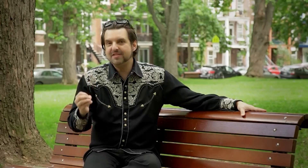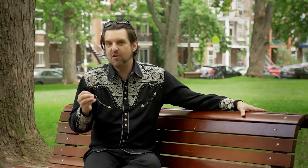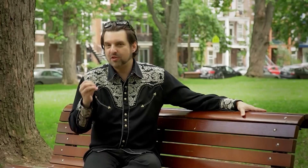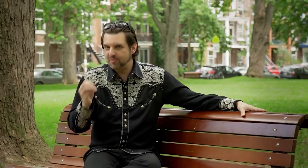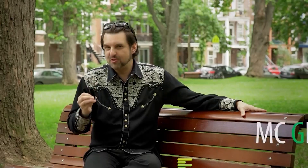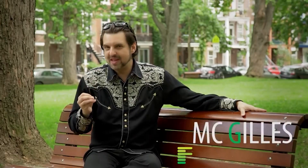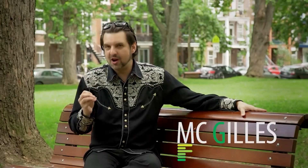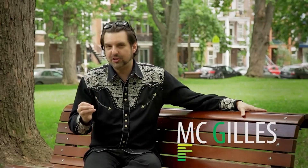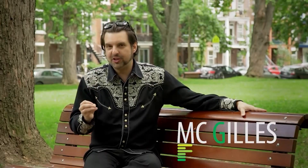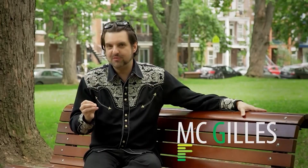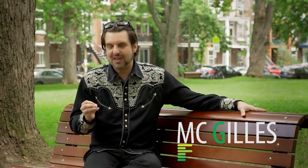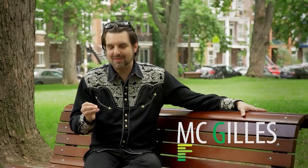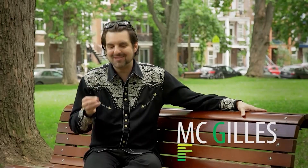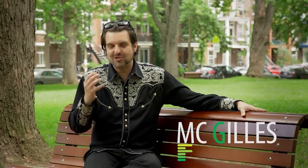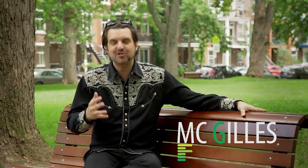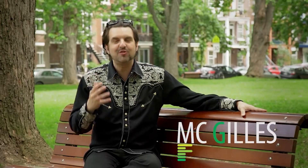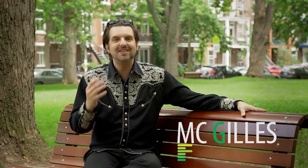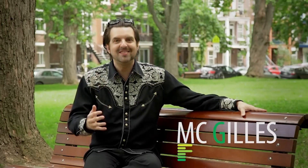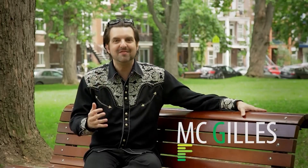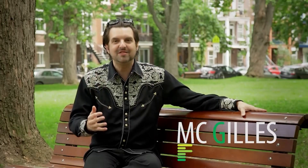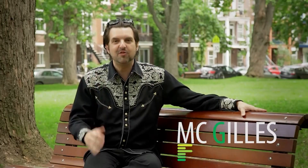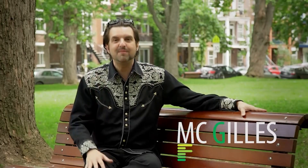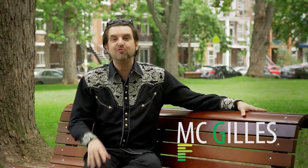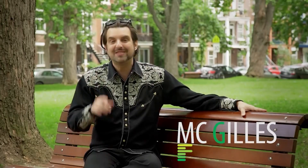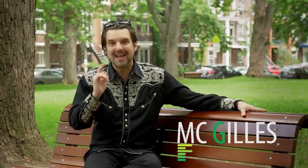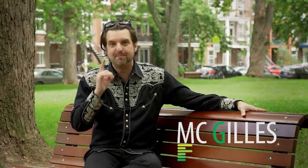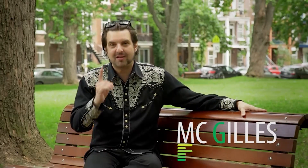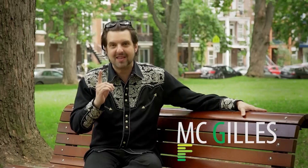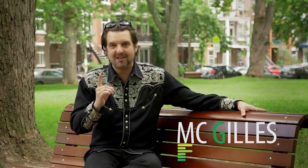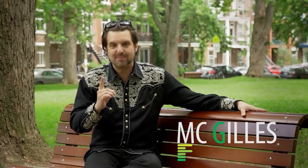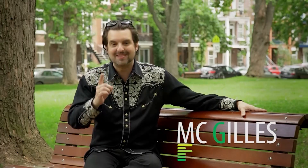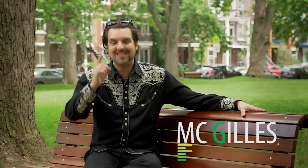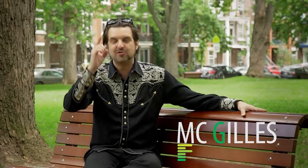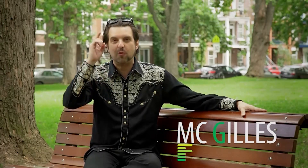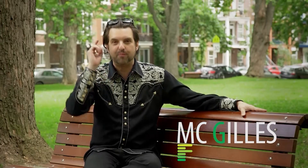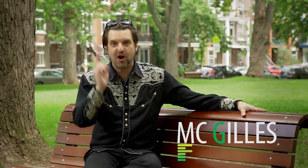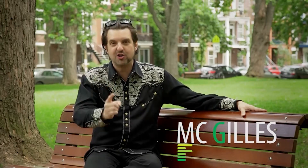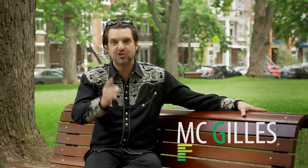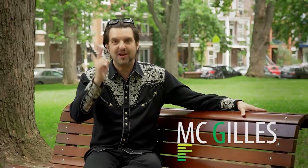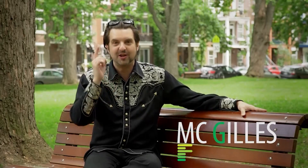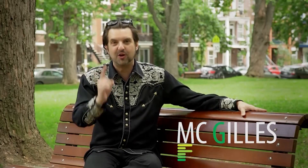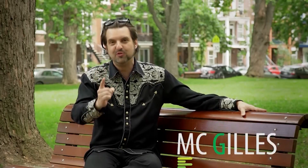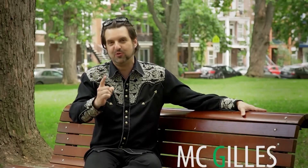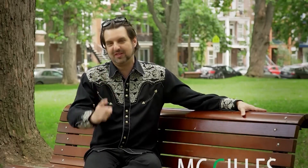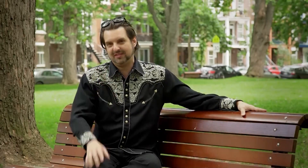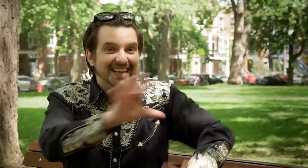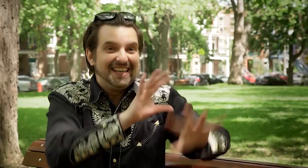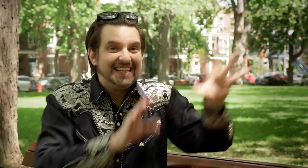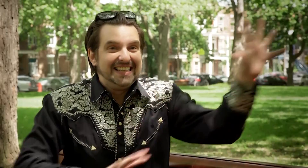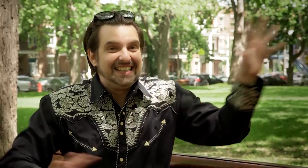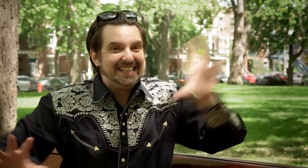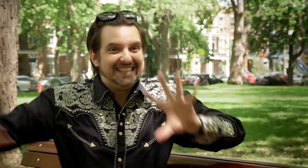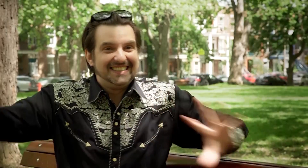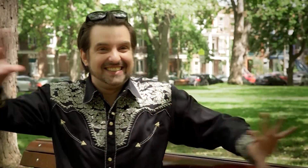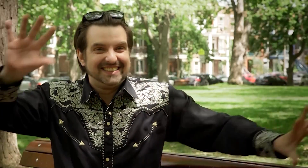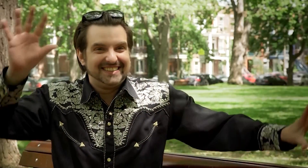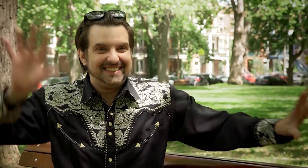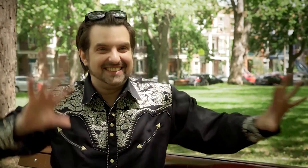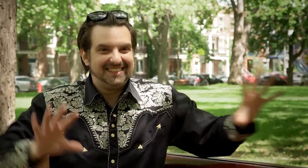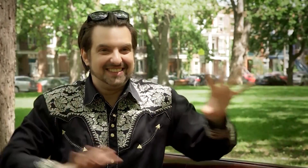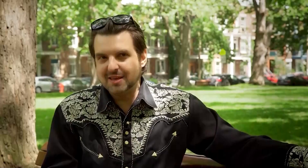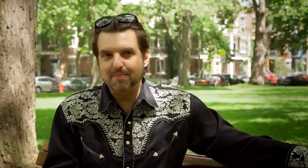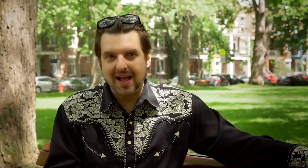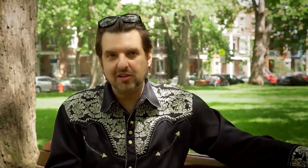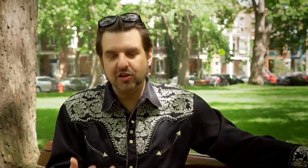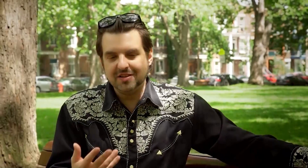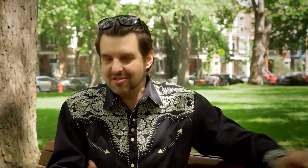Les télévisions communautaires autonomes du Québec, ce sont les télévisions les plus importantes parce qu'elles sont proches de la communauté. On veut encourager